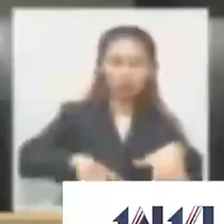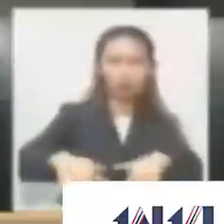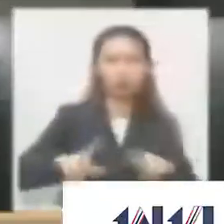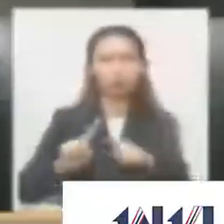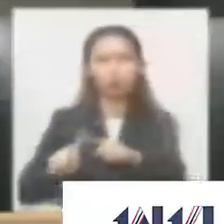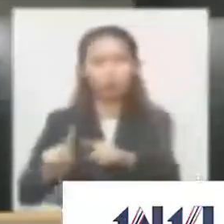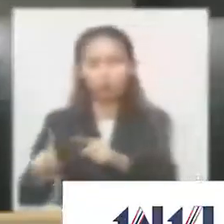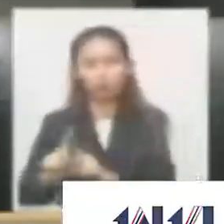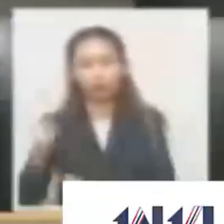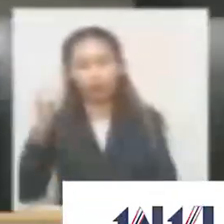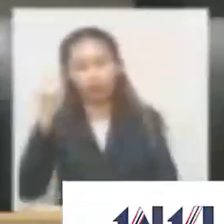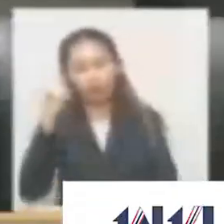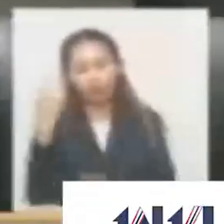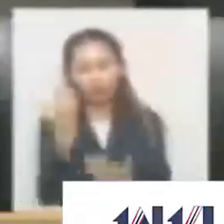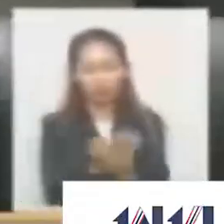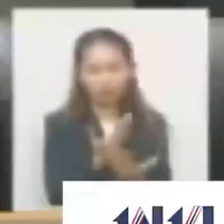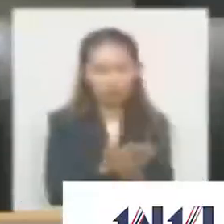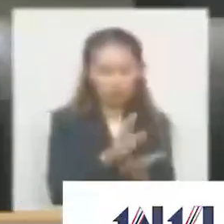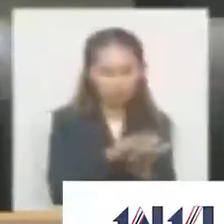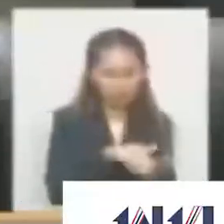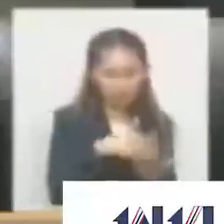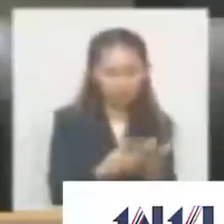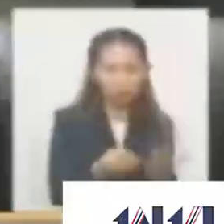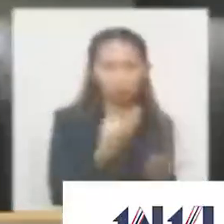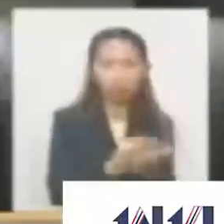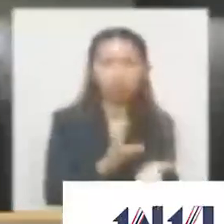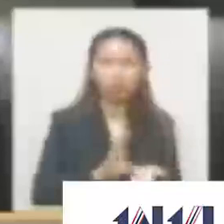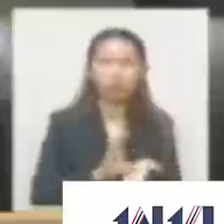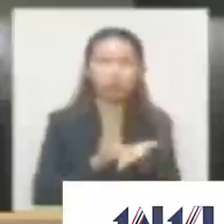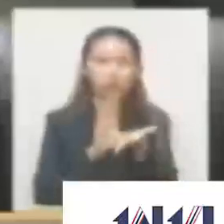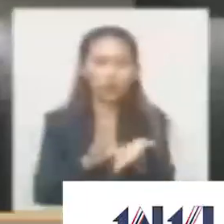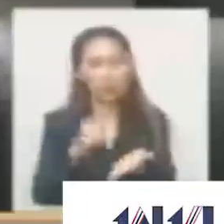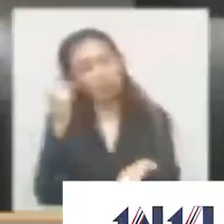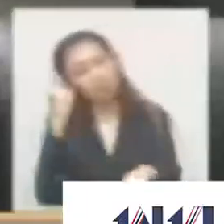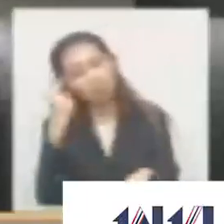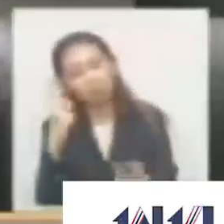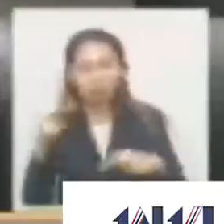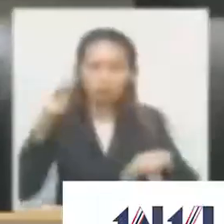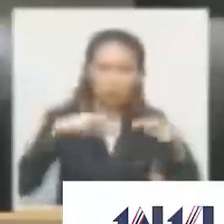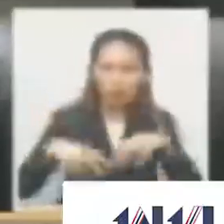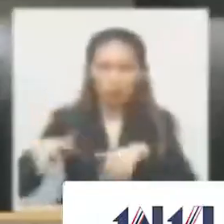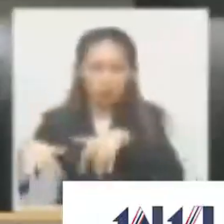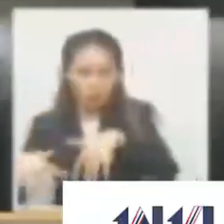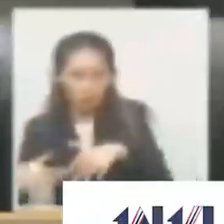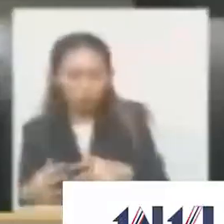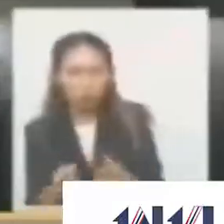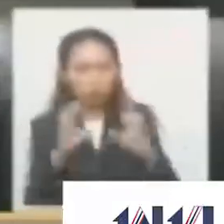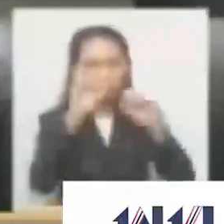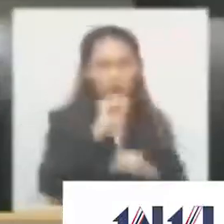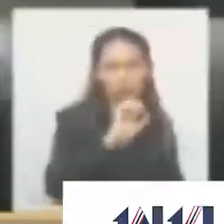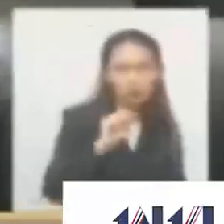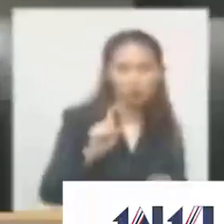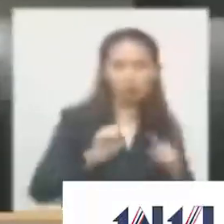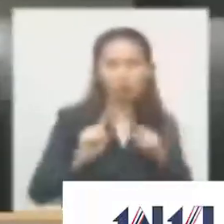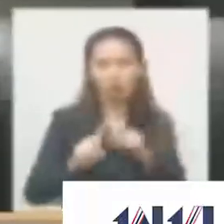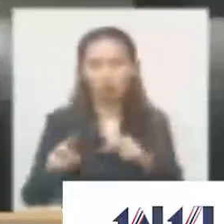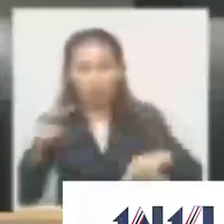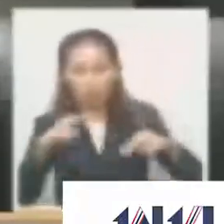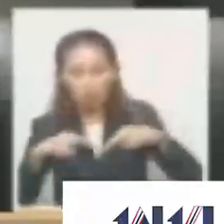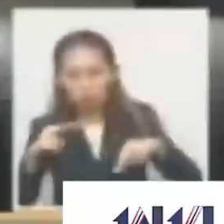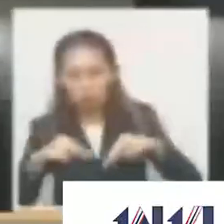าลเอางบประมาณเข้ามาที่นี่นะครับท่านก็ได้รับมุมมองอีกมุมมองหนึ่งผมหวังว่ามุมมองที่ผมนะครับพร้อมเพื่อนสมา